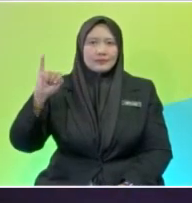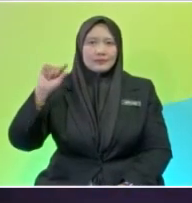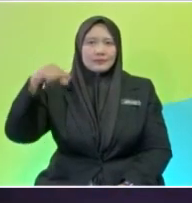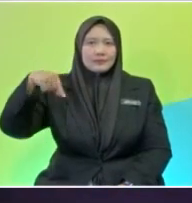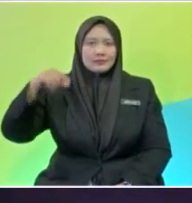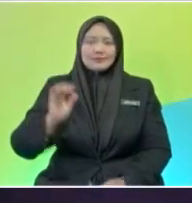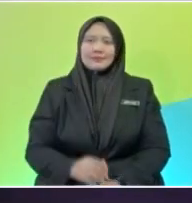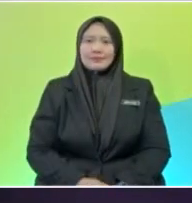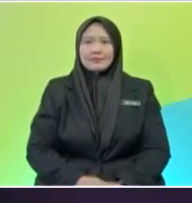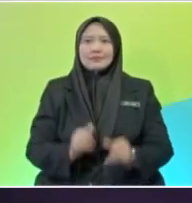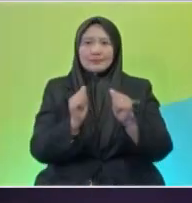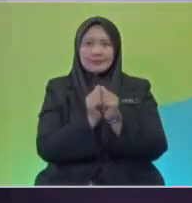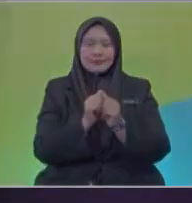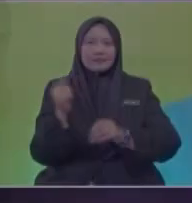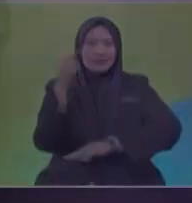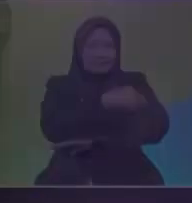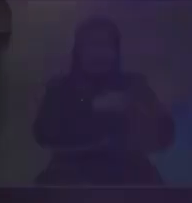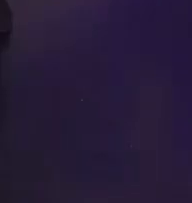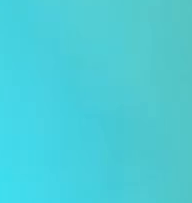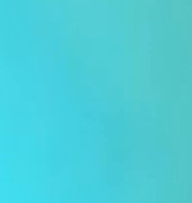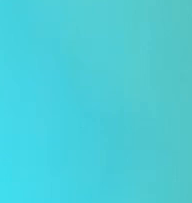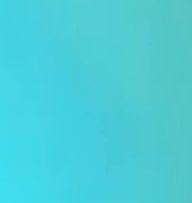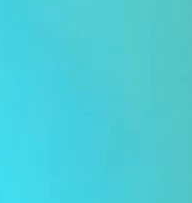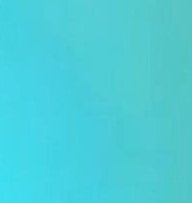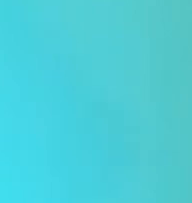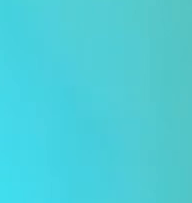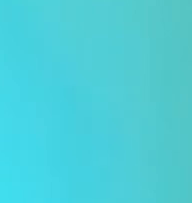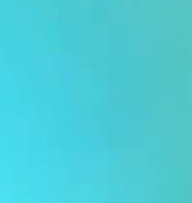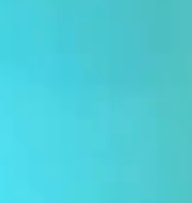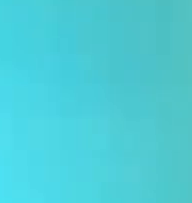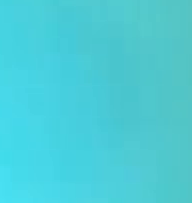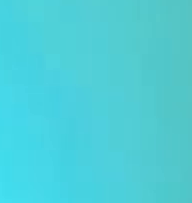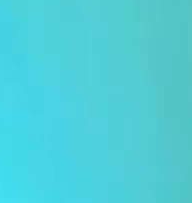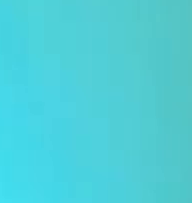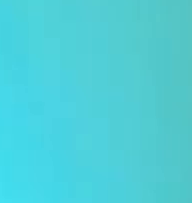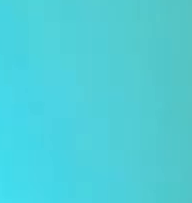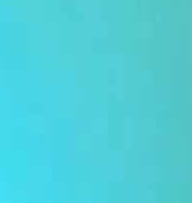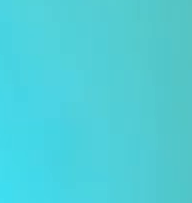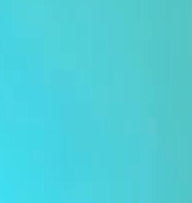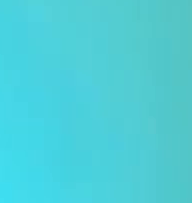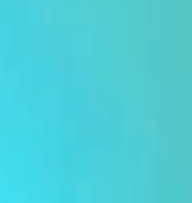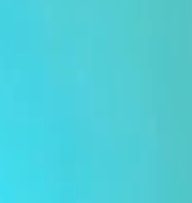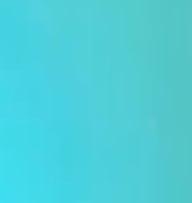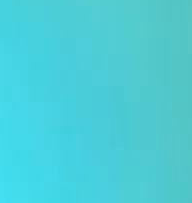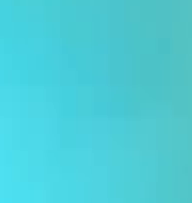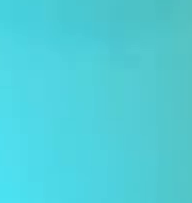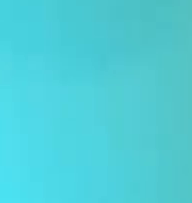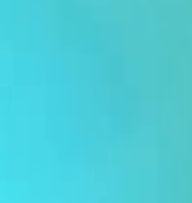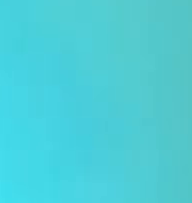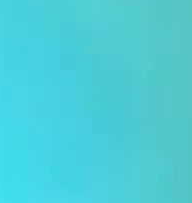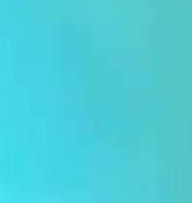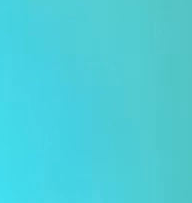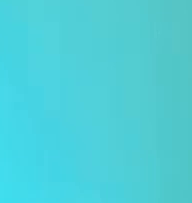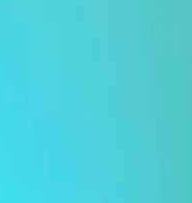perkenalkan juru bahasa isyarat yang bersama dengan kami di studio yaitu cek gu Nur ilzagamaruzaman dari Escape pendidikan hasil